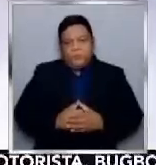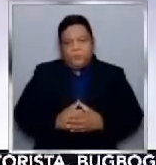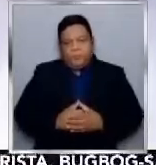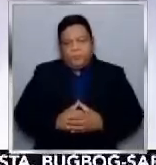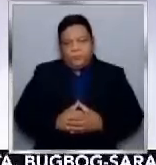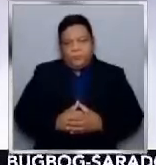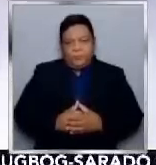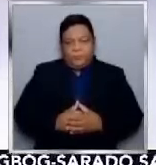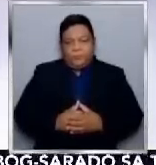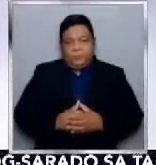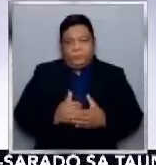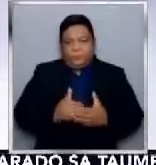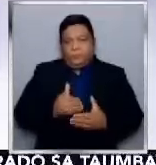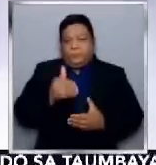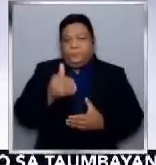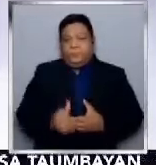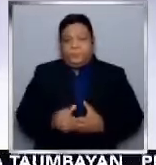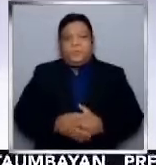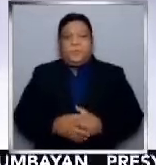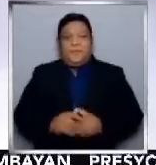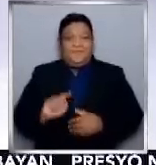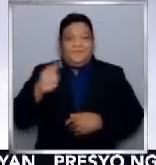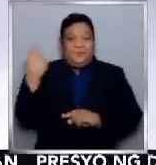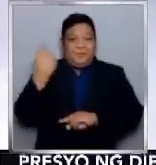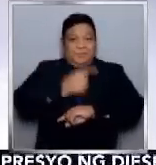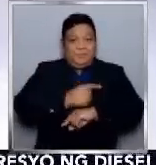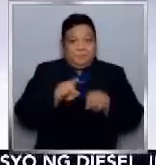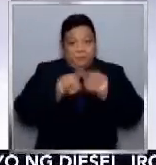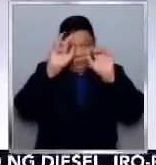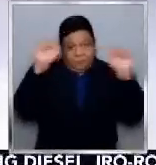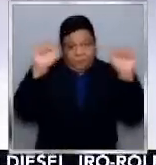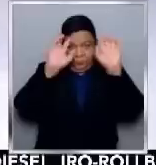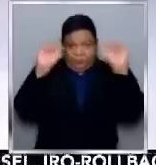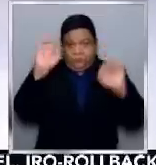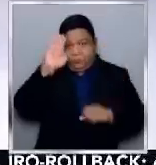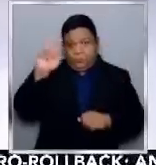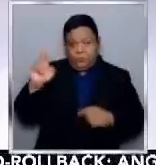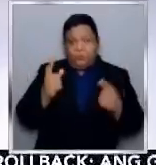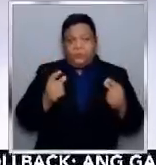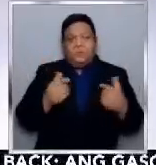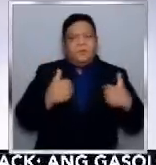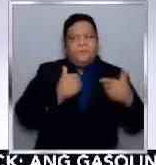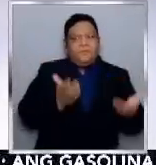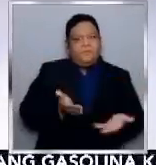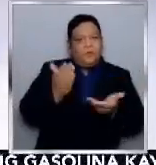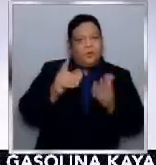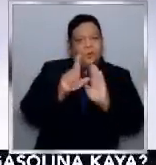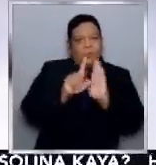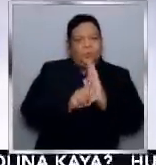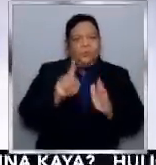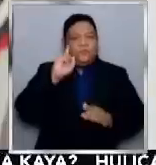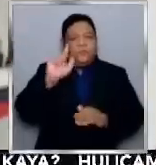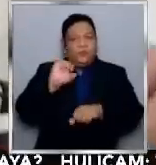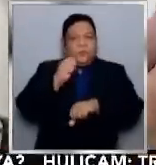Sa kanyang unang araw bilang Pangulo, binito ni President Bongbong Marcos ang panukala para gawing Special Economic and Freeport Zone ang Bulacan